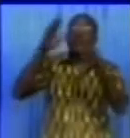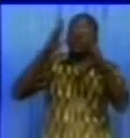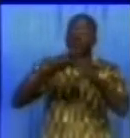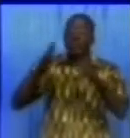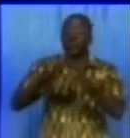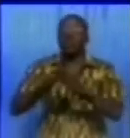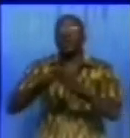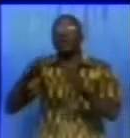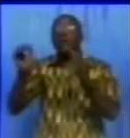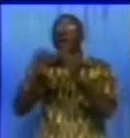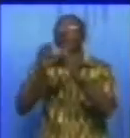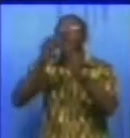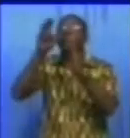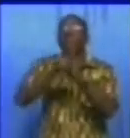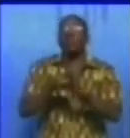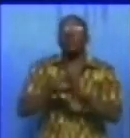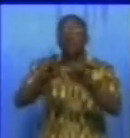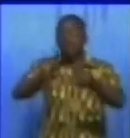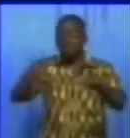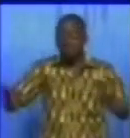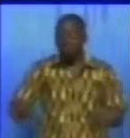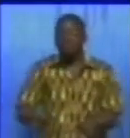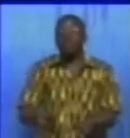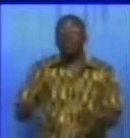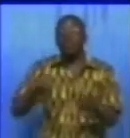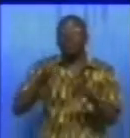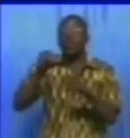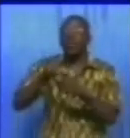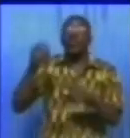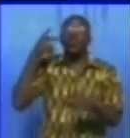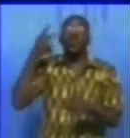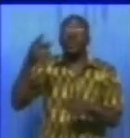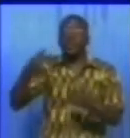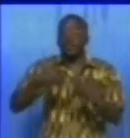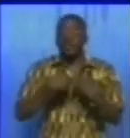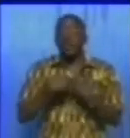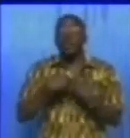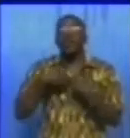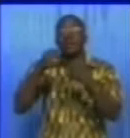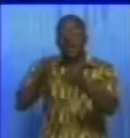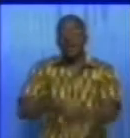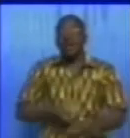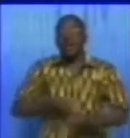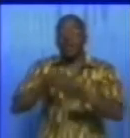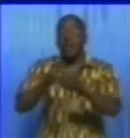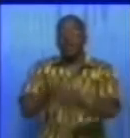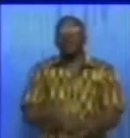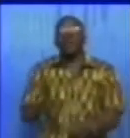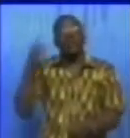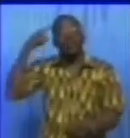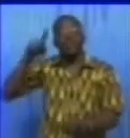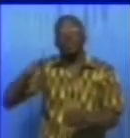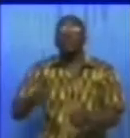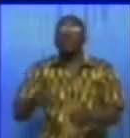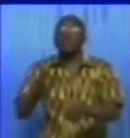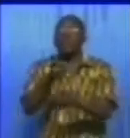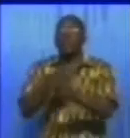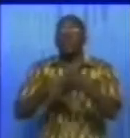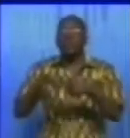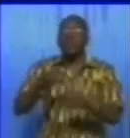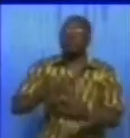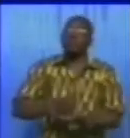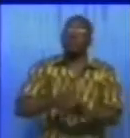mais nous avons également une zone où nous avons prévu la culture maraîchère pour subvenir également aux besoins de la